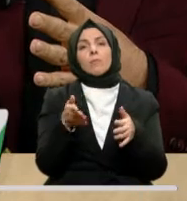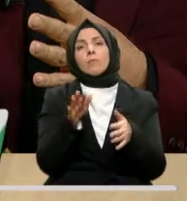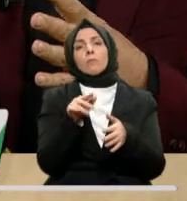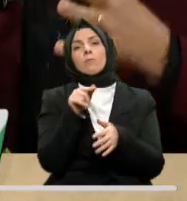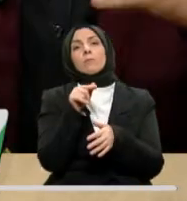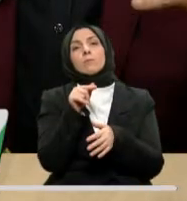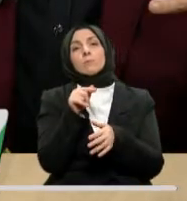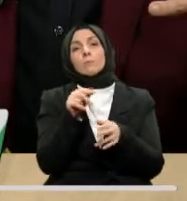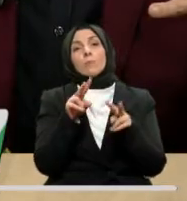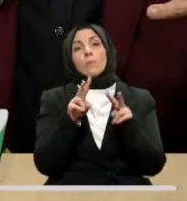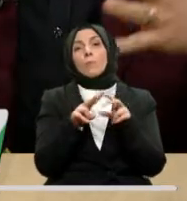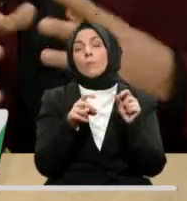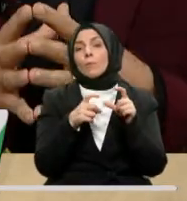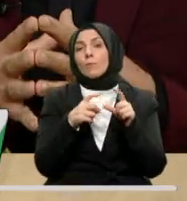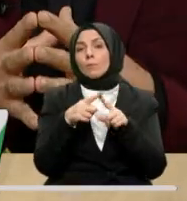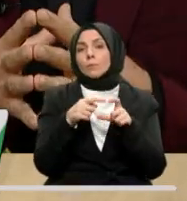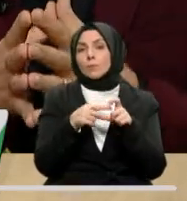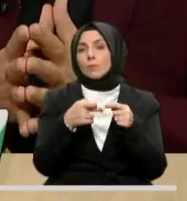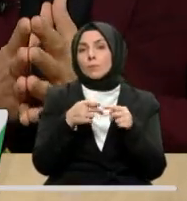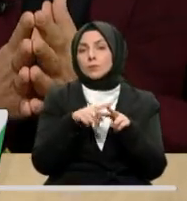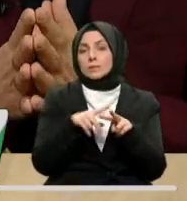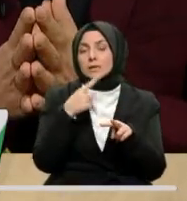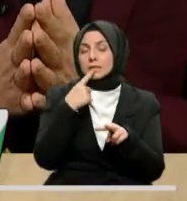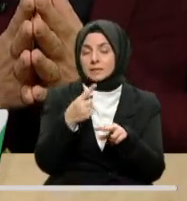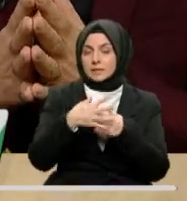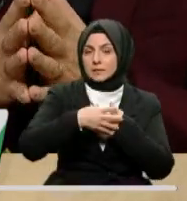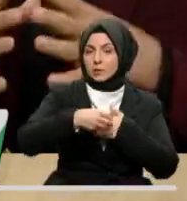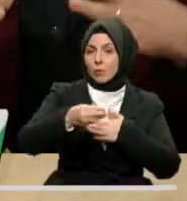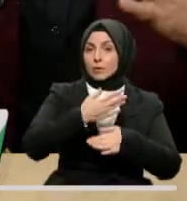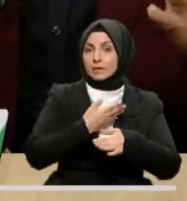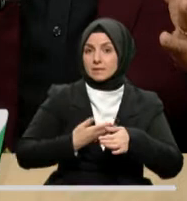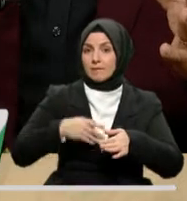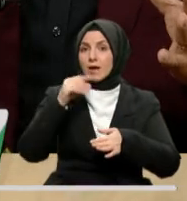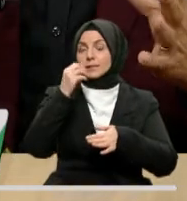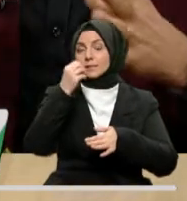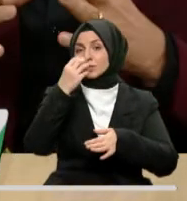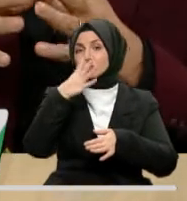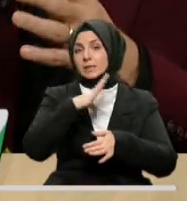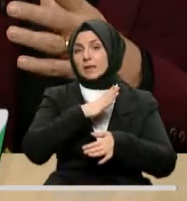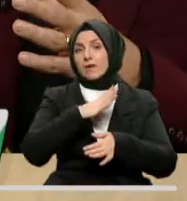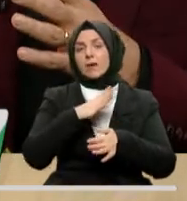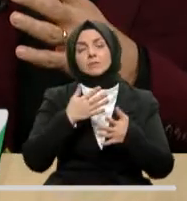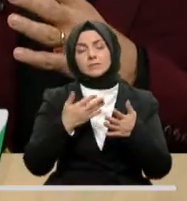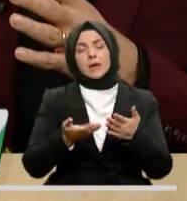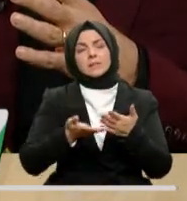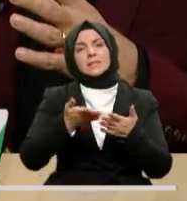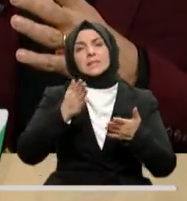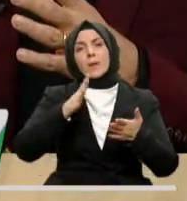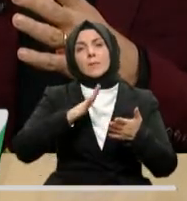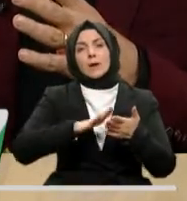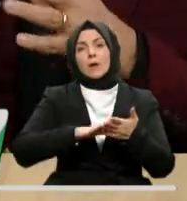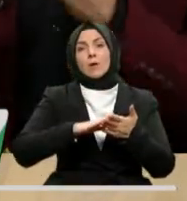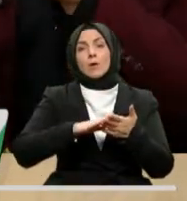Monster A dediğimiz devetabanı yapraklı bitki Bunlar yine gölge seven bitkiler yani yapraklı bitkiler daha çok gölgeye